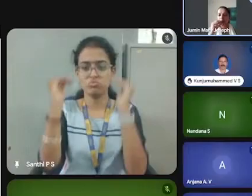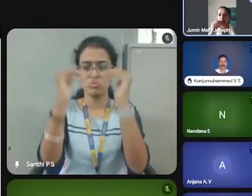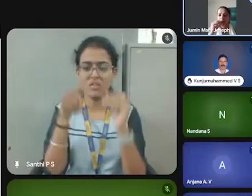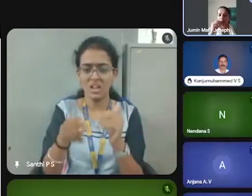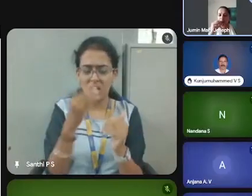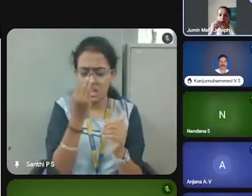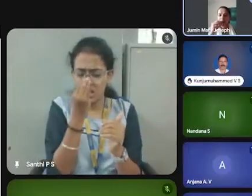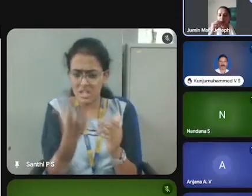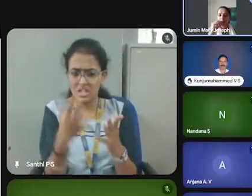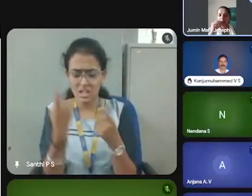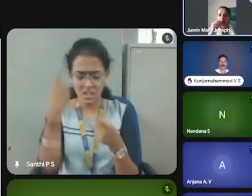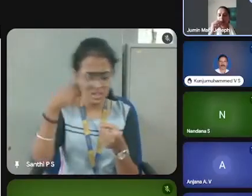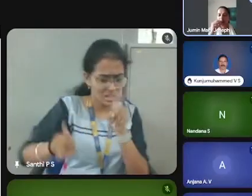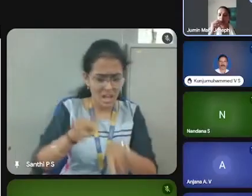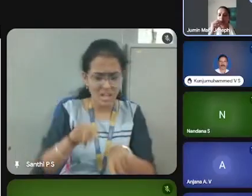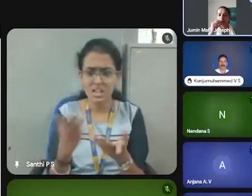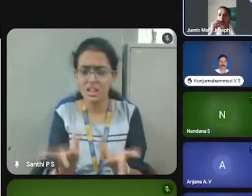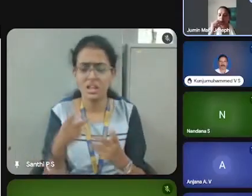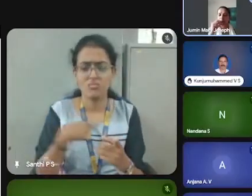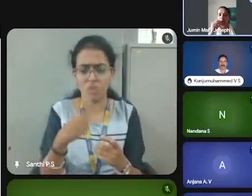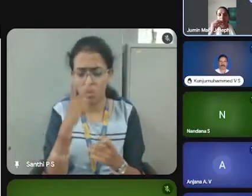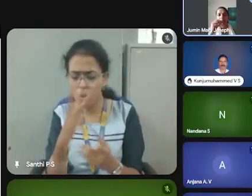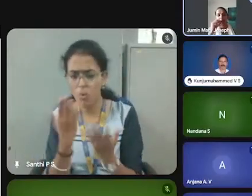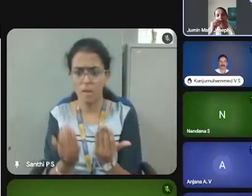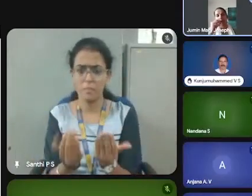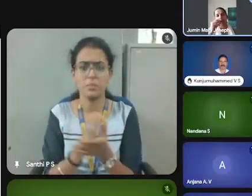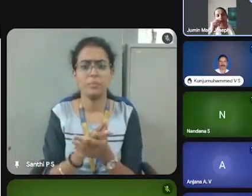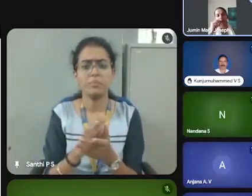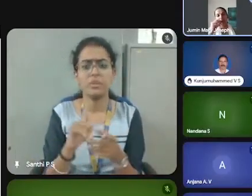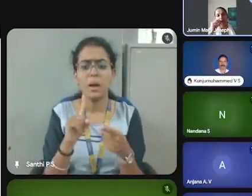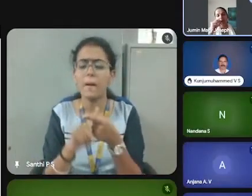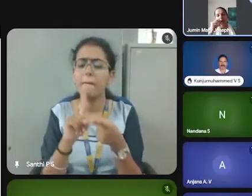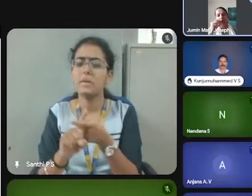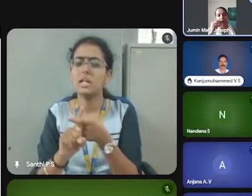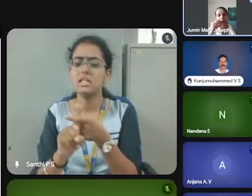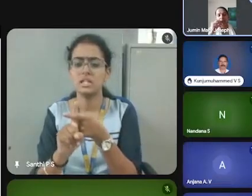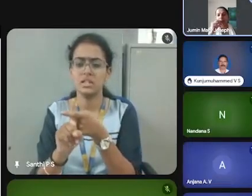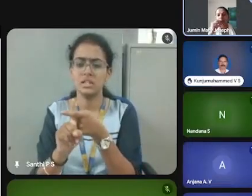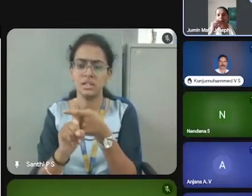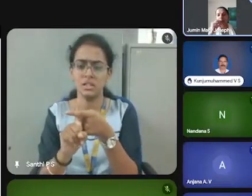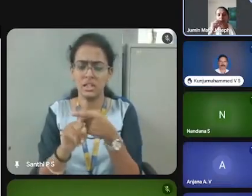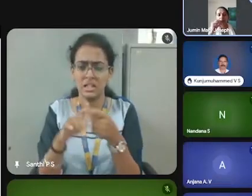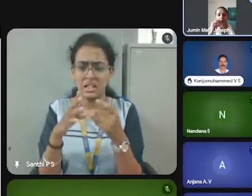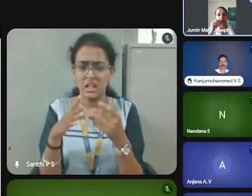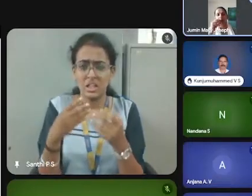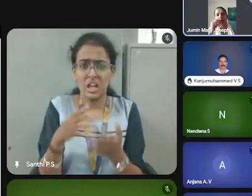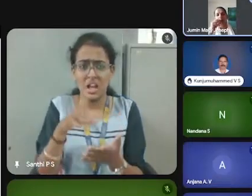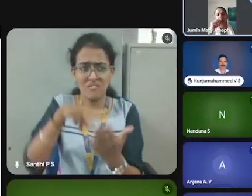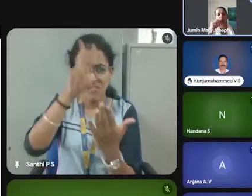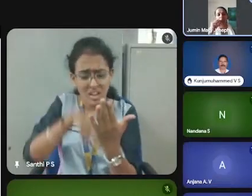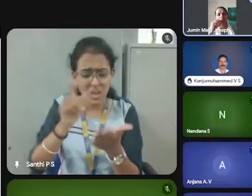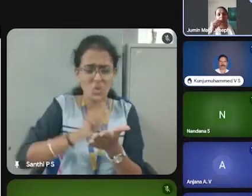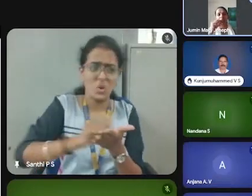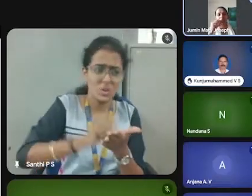രീതികൾ, അക്കോമഡേറ്റീവ് സ്ട്രാറ്റജീസ് ചെയ്യാൻ പറ്റും എന്നുള്ളത് നമുക്ക് നോക്കാം. അപ്പം മറ്റേത് എന്ന് പറഞ്ഞു കഴിഞ്ഞാൽ തീരെ വായിക്കാനും എഴുതാനും അല്ലെങ്കിൽ